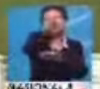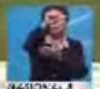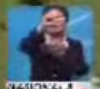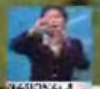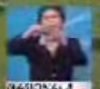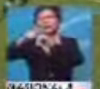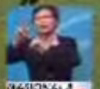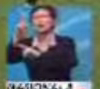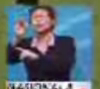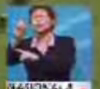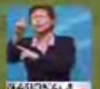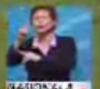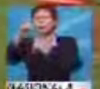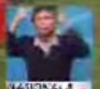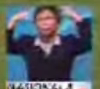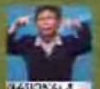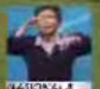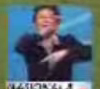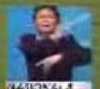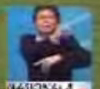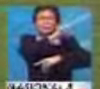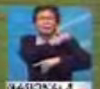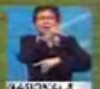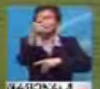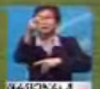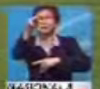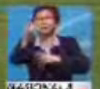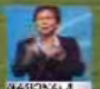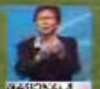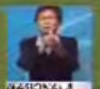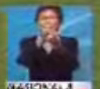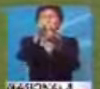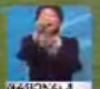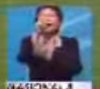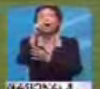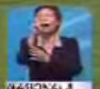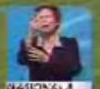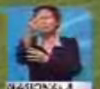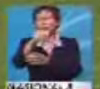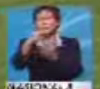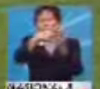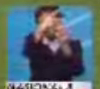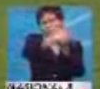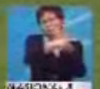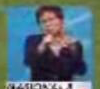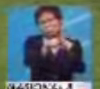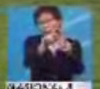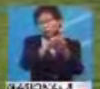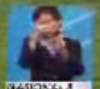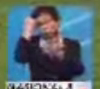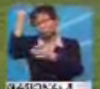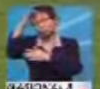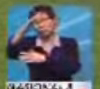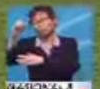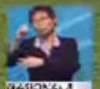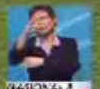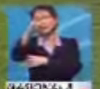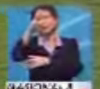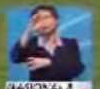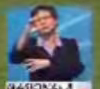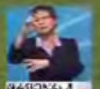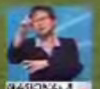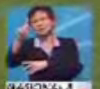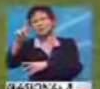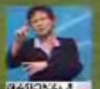United. Pengarah eksekutifnya, Kenny Wong Yik Kee, ketika ditemui RTM berkata, program seumpama ini diilhamkan syarikat WCT